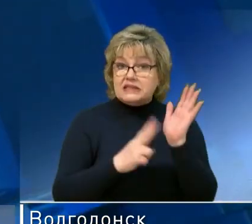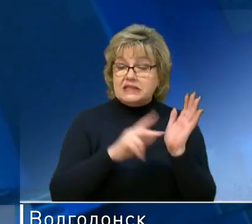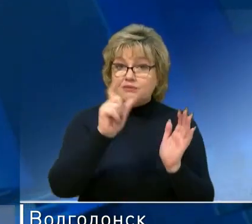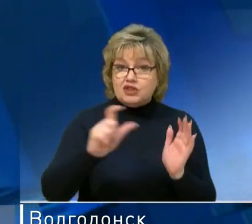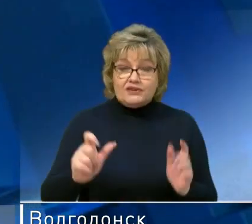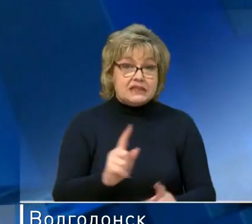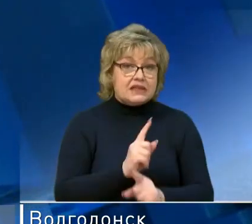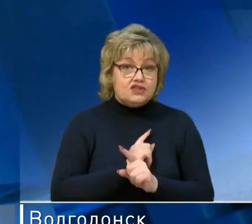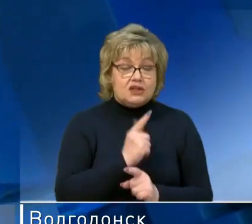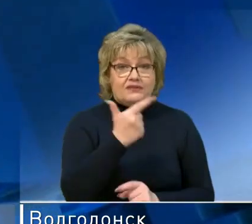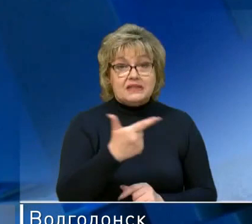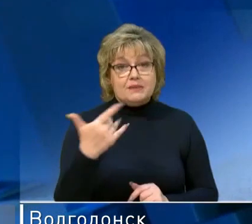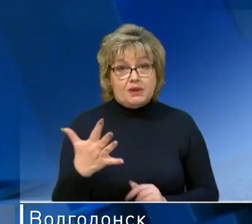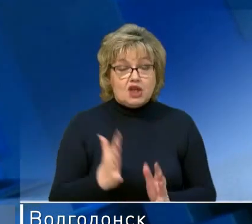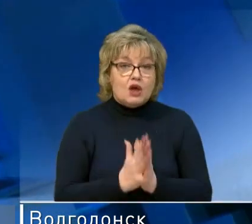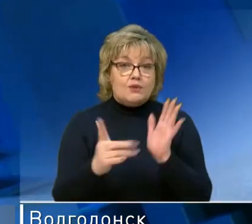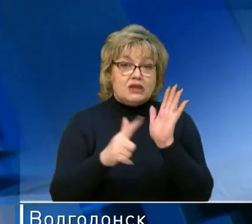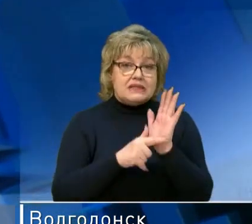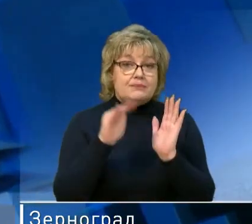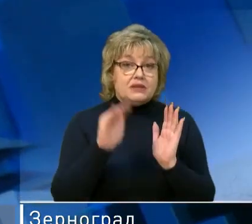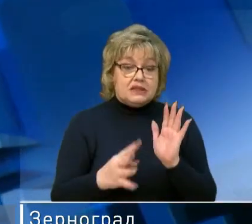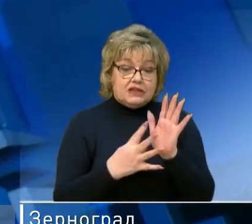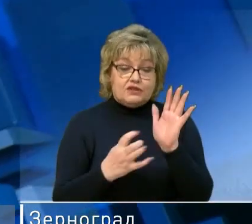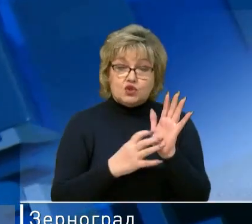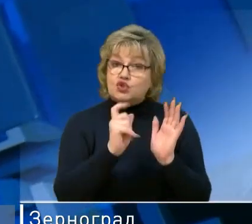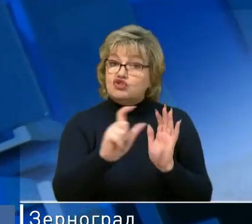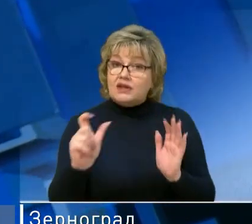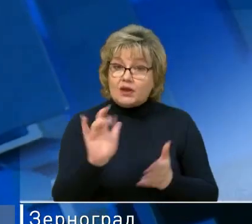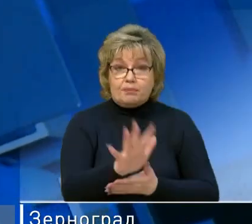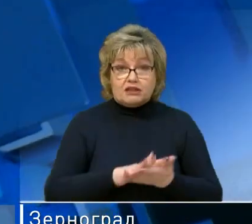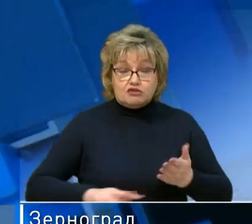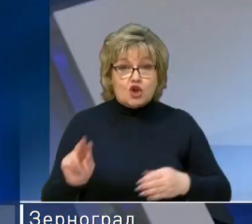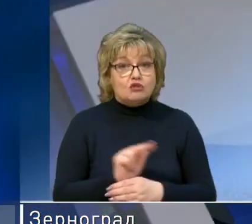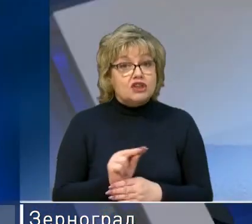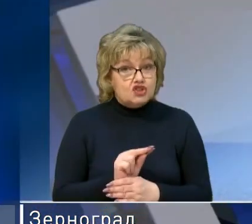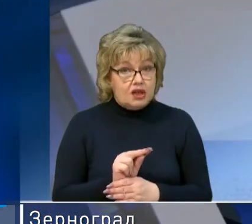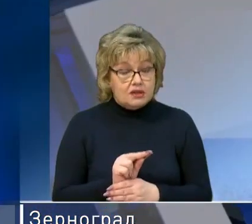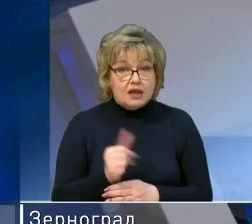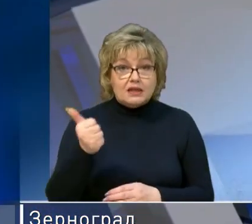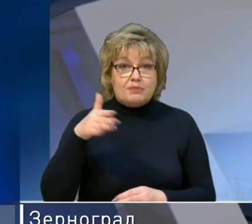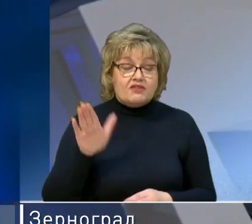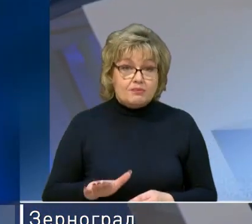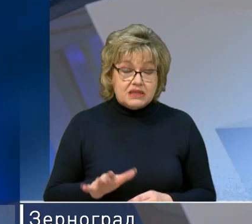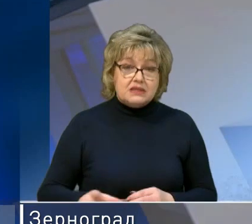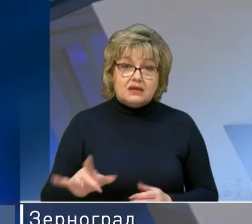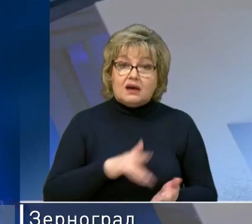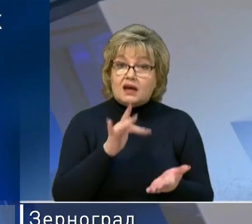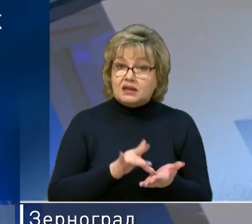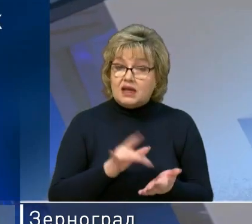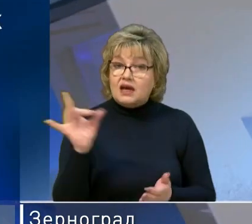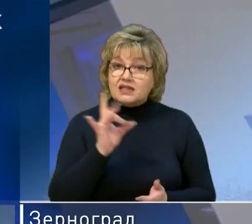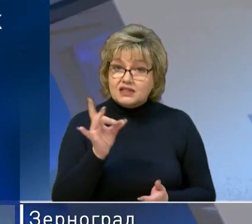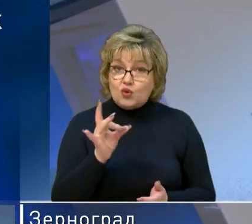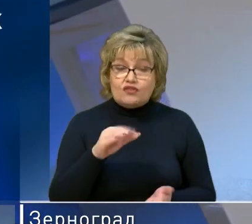человек, скончалось 25. Более 7900 человек продолжают лечение. Лидеры по региону среди городов –